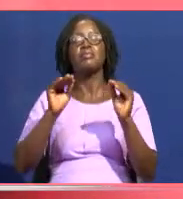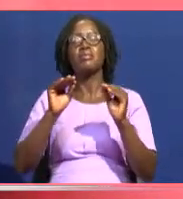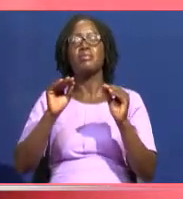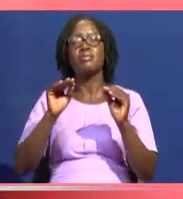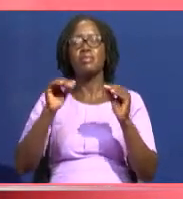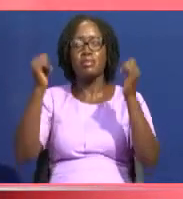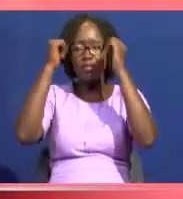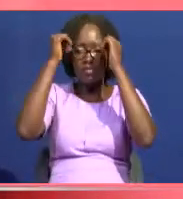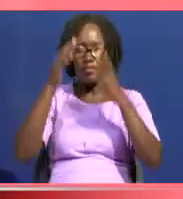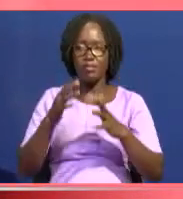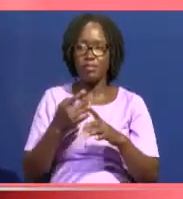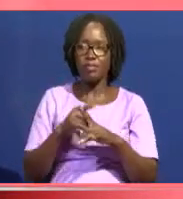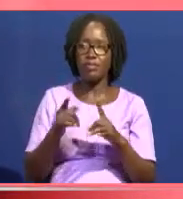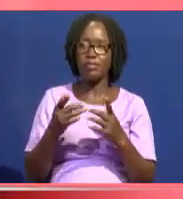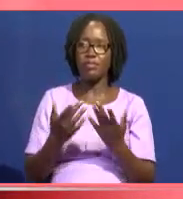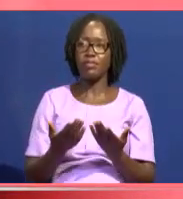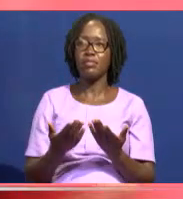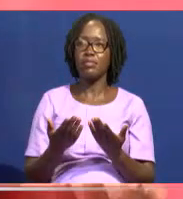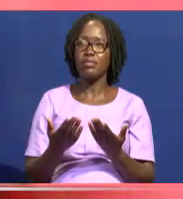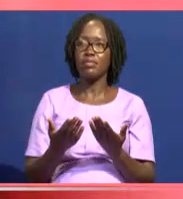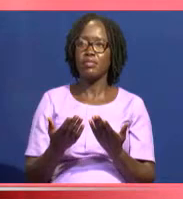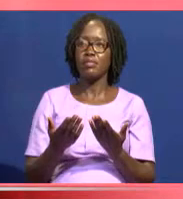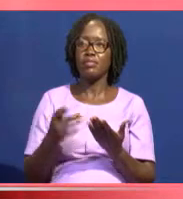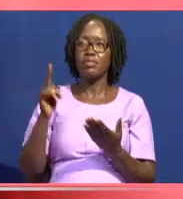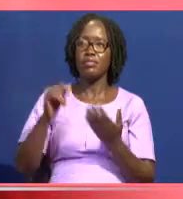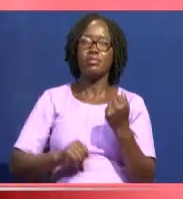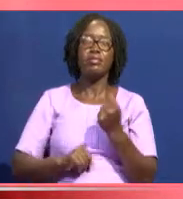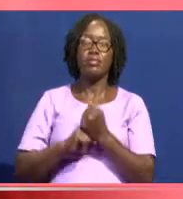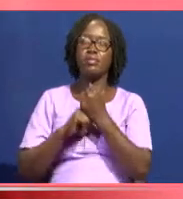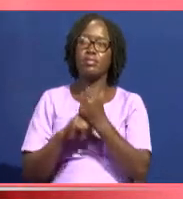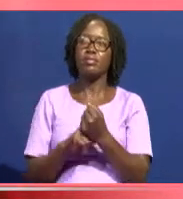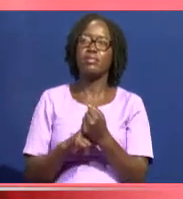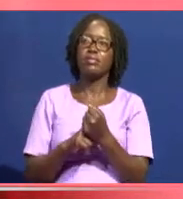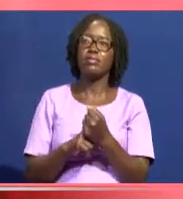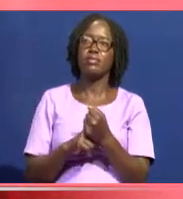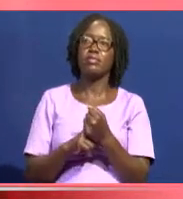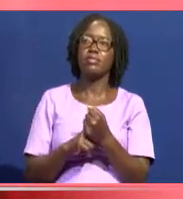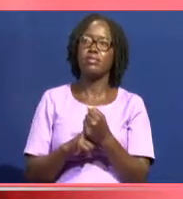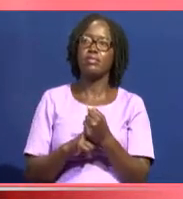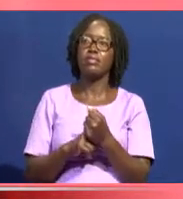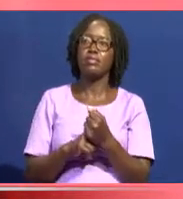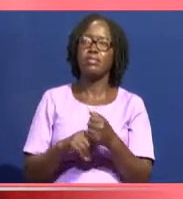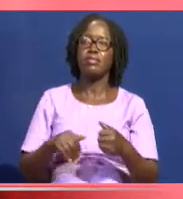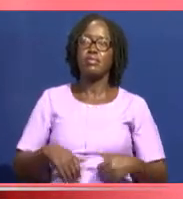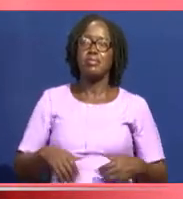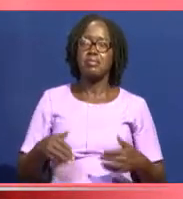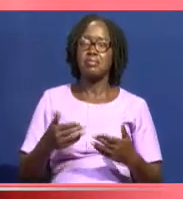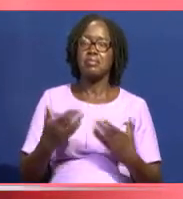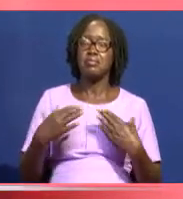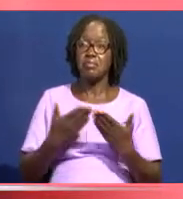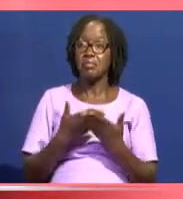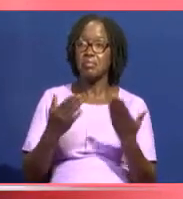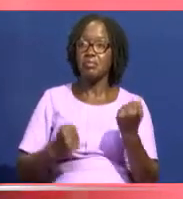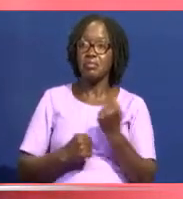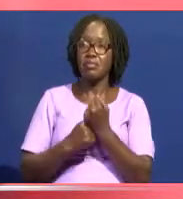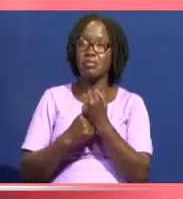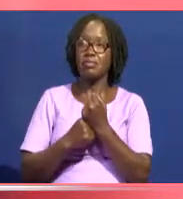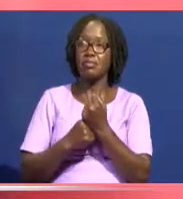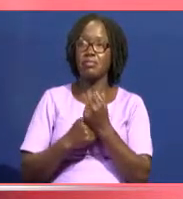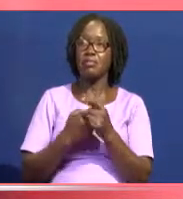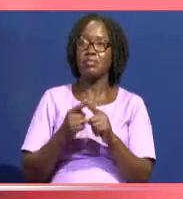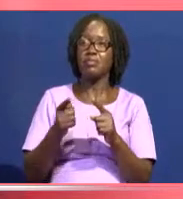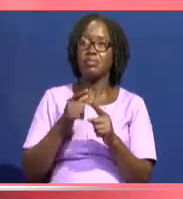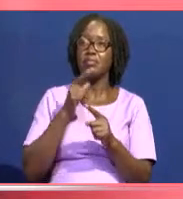Open. Now Mr. Kibugu are here, you must support them. Njoroge, young guys are here. You must support them, but don't talk